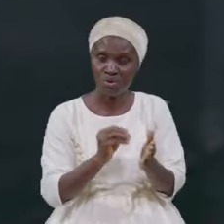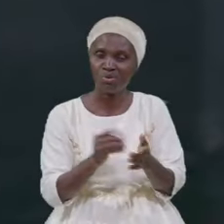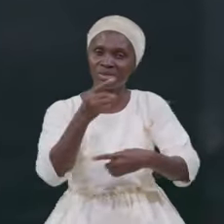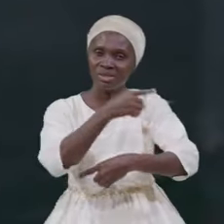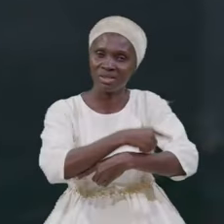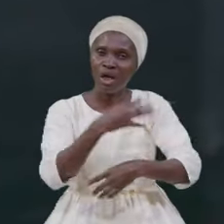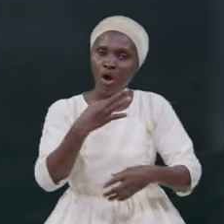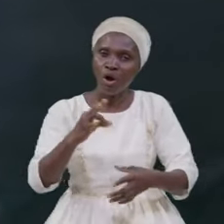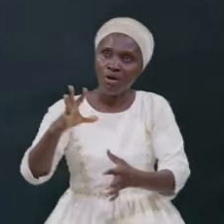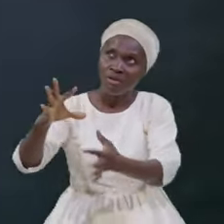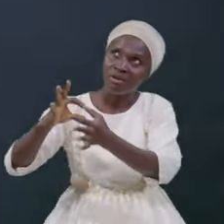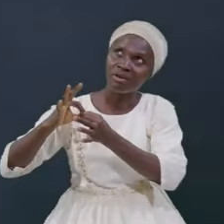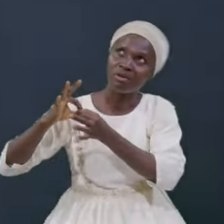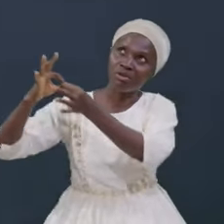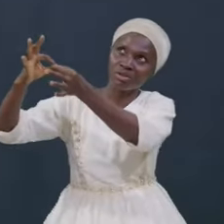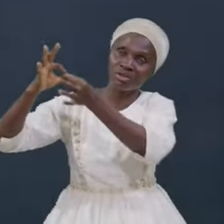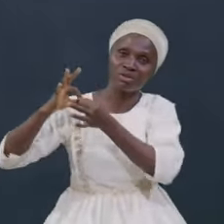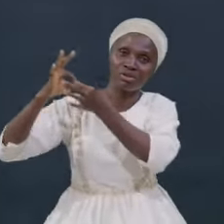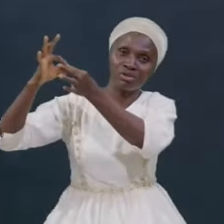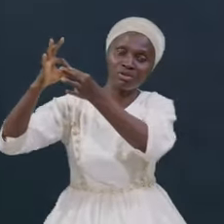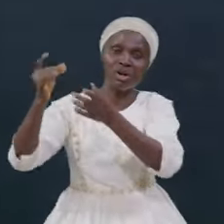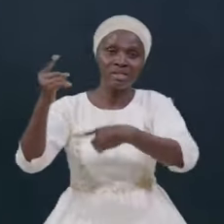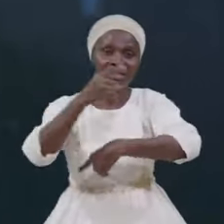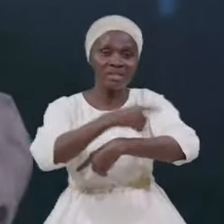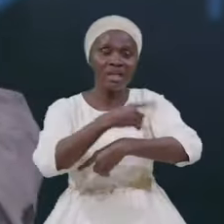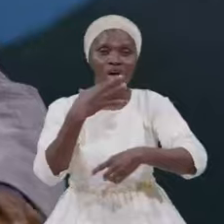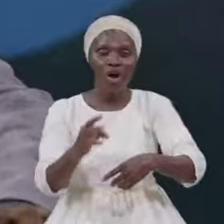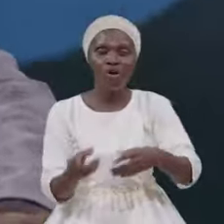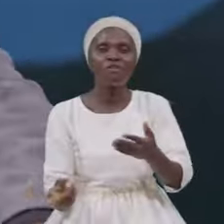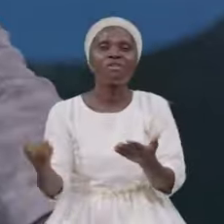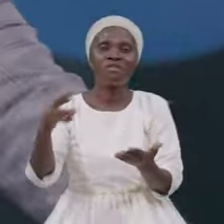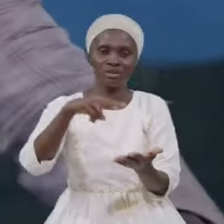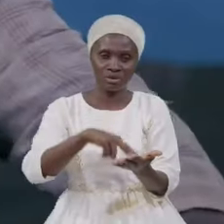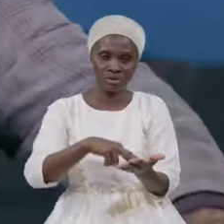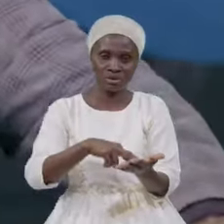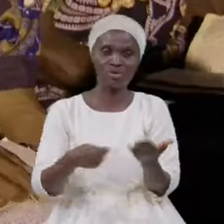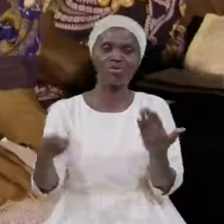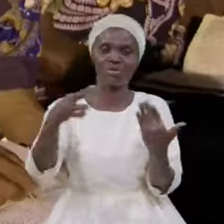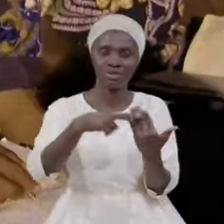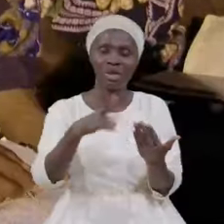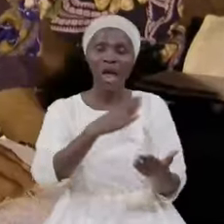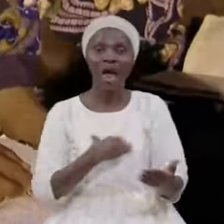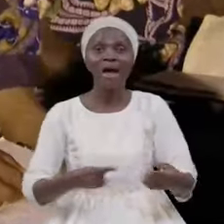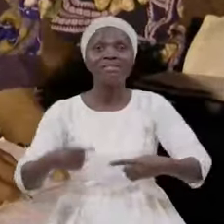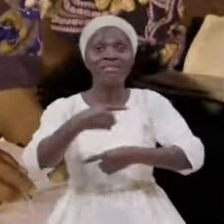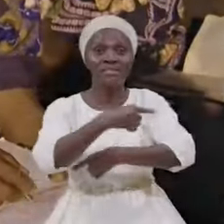de restauration et le jour de ta rédemption au nom de Jésus.